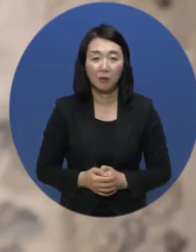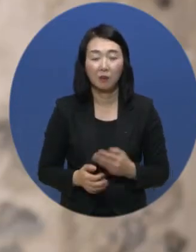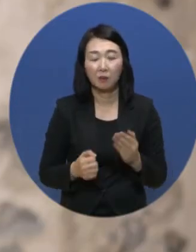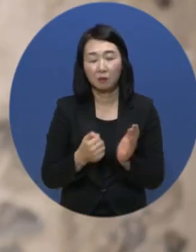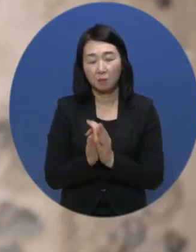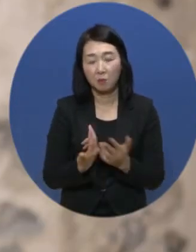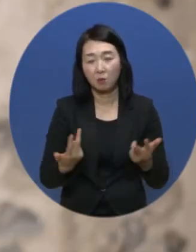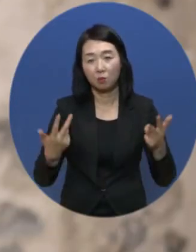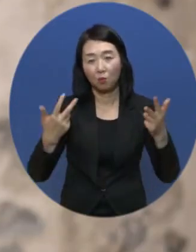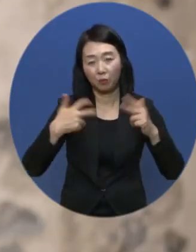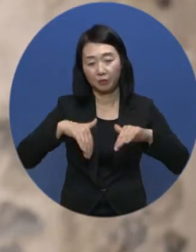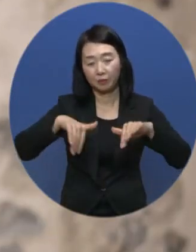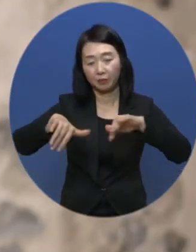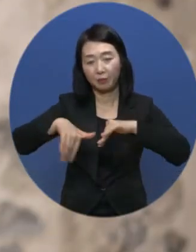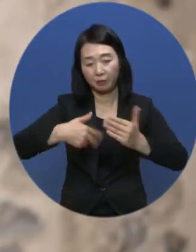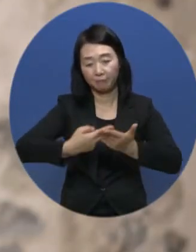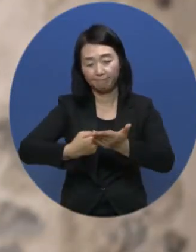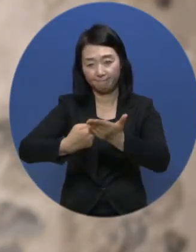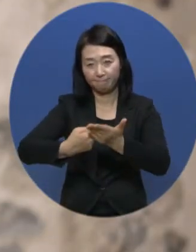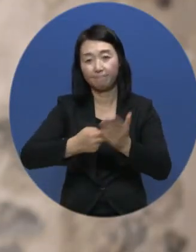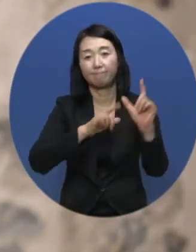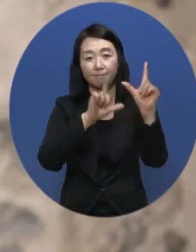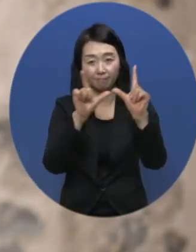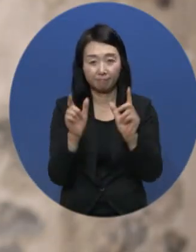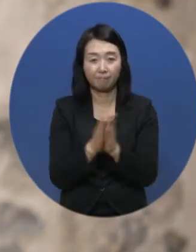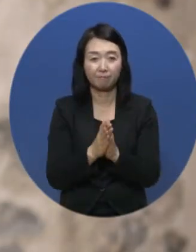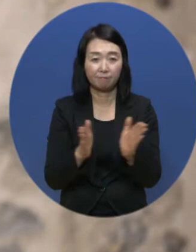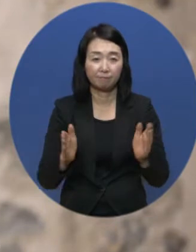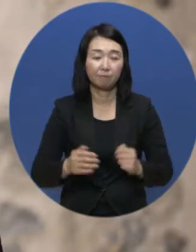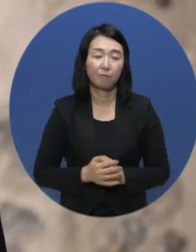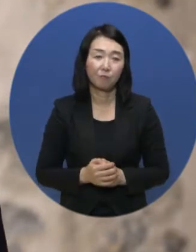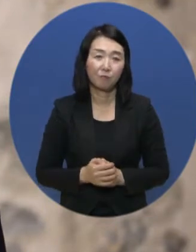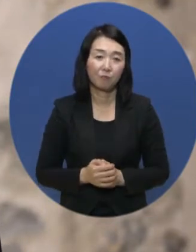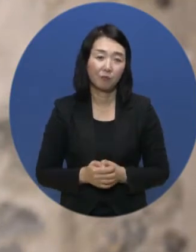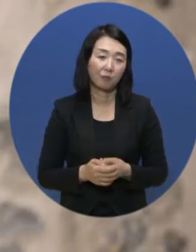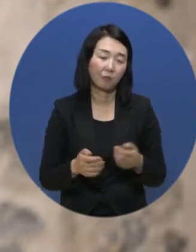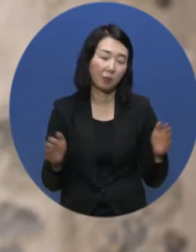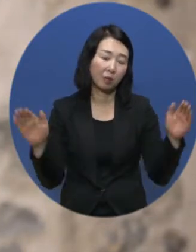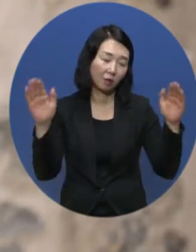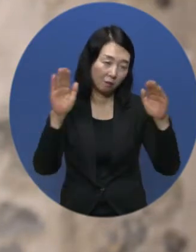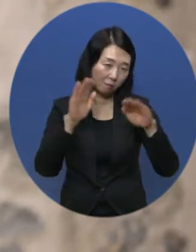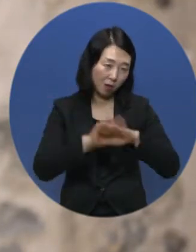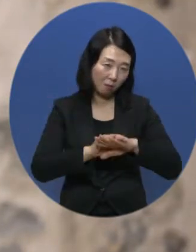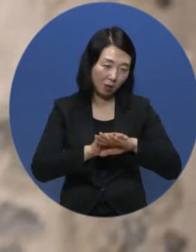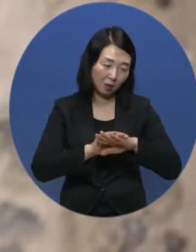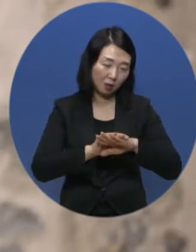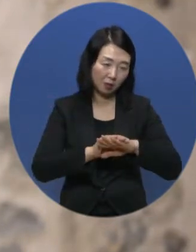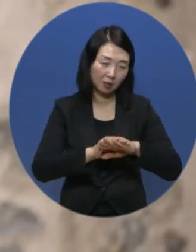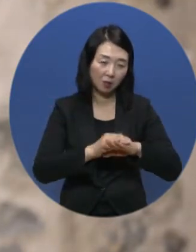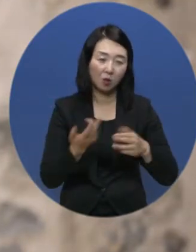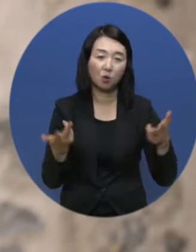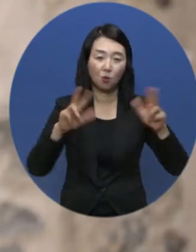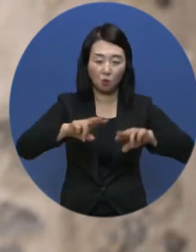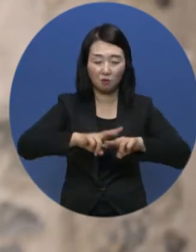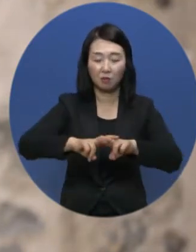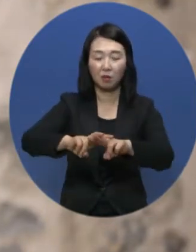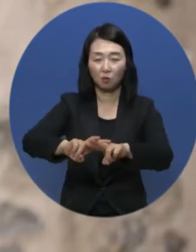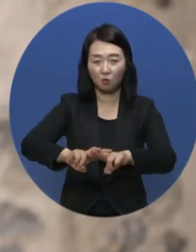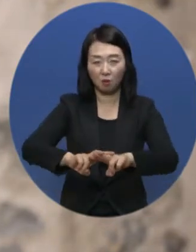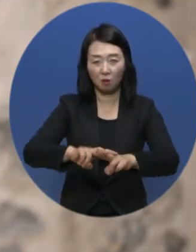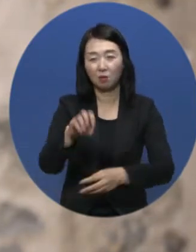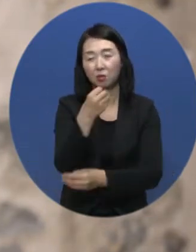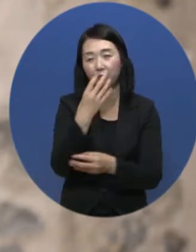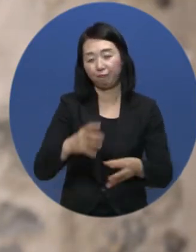생활을 시작했습니다. 밤마다 벤치에 누워 신문지를 덮고 잤습니다.